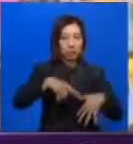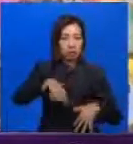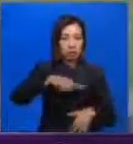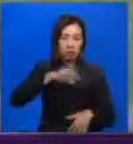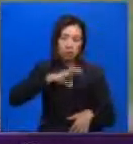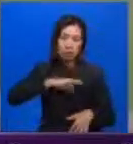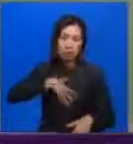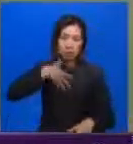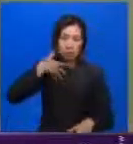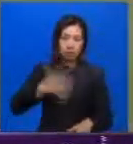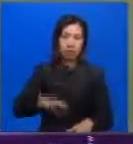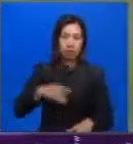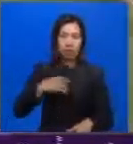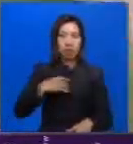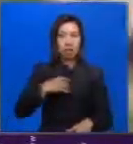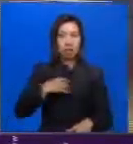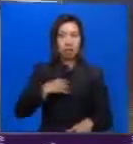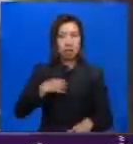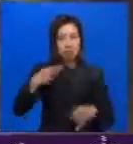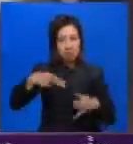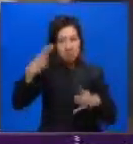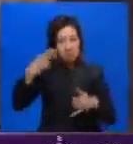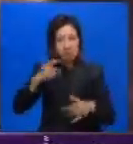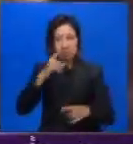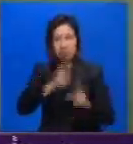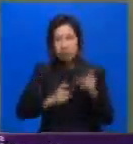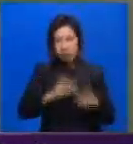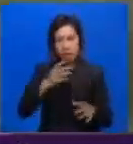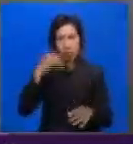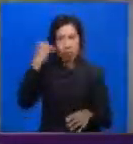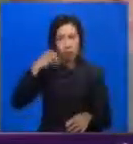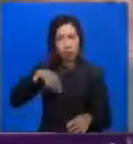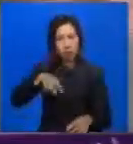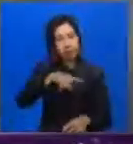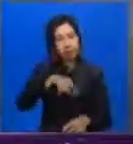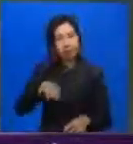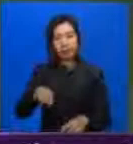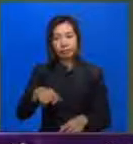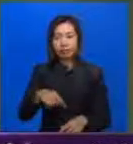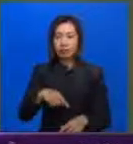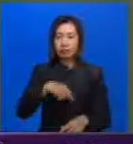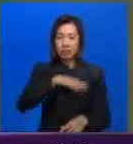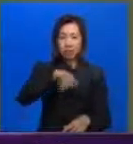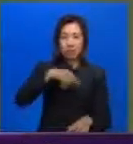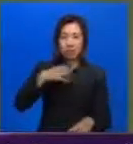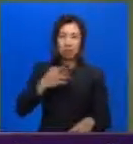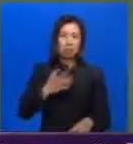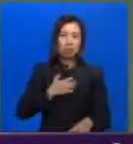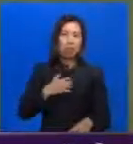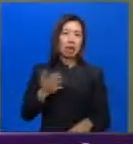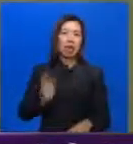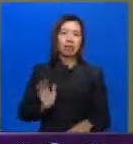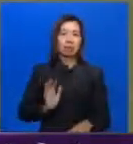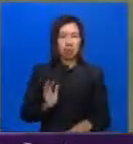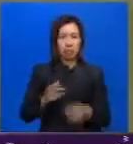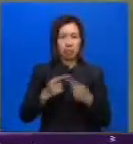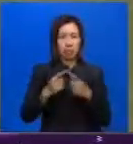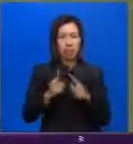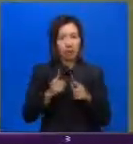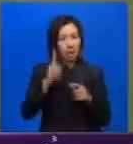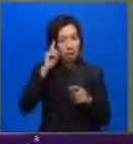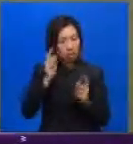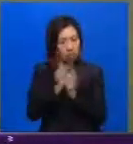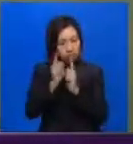าฟันจนเกิดการบาดเจ็บและเสียชีวิตซ้ำแล้วซ้ำเล่านั้นเป็นสิ่งที่ไม่มีใครปรารถนาให้เกิดขึ้นและการหันหน้